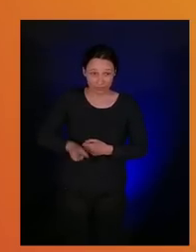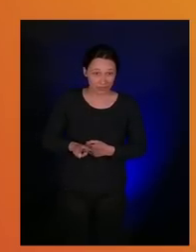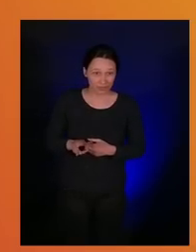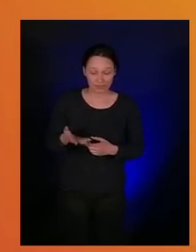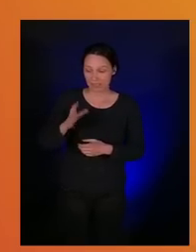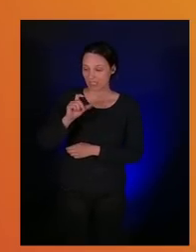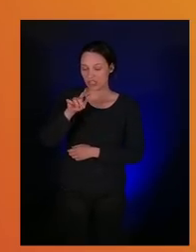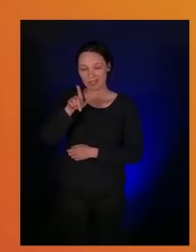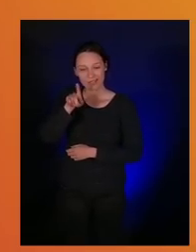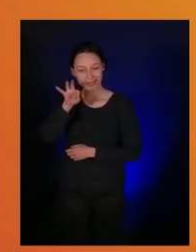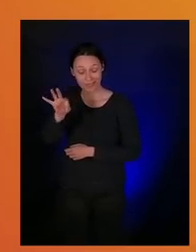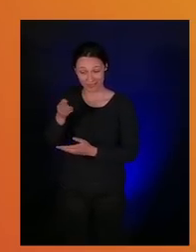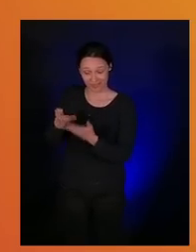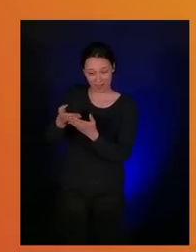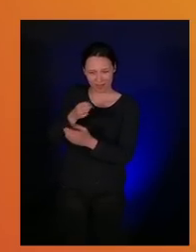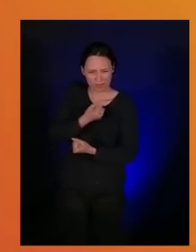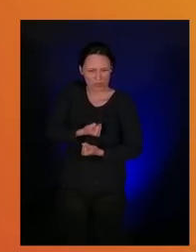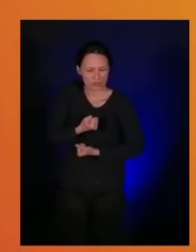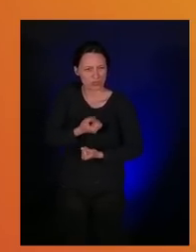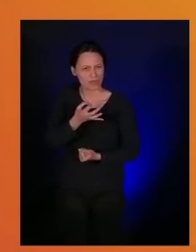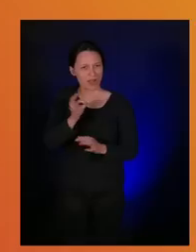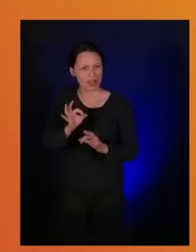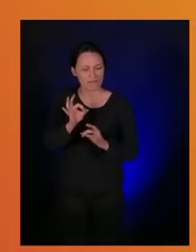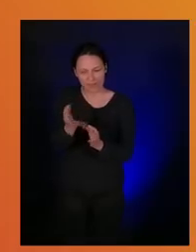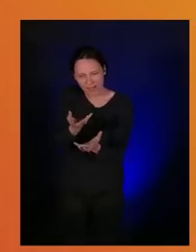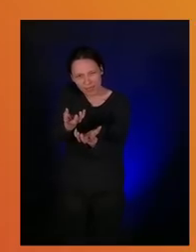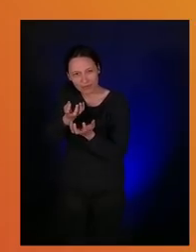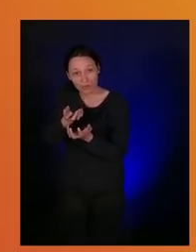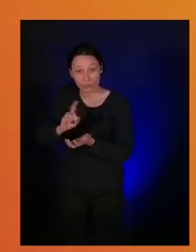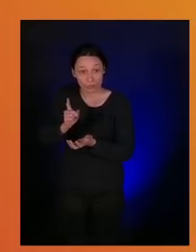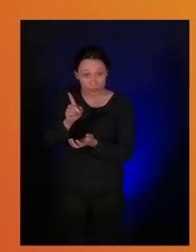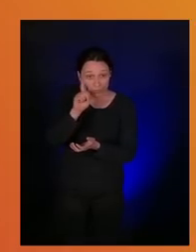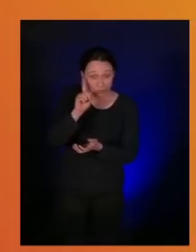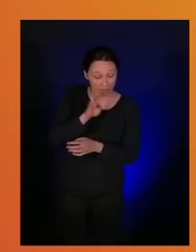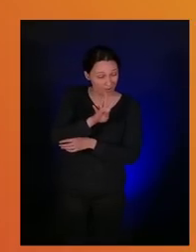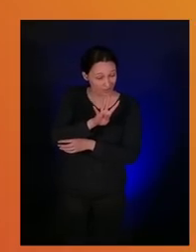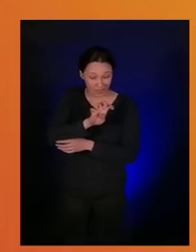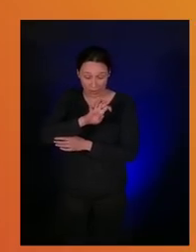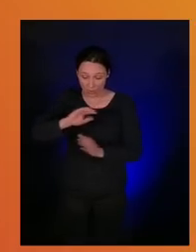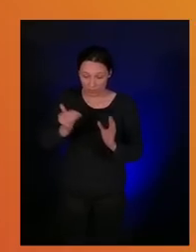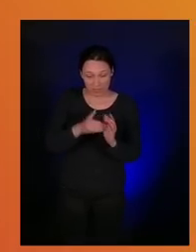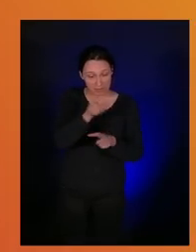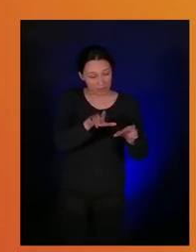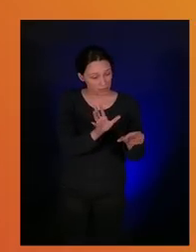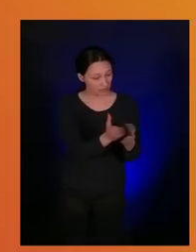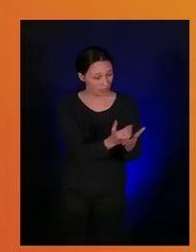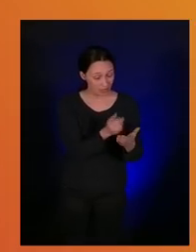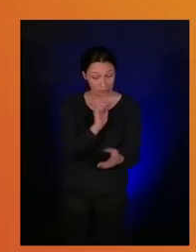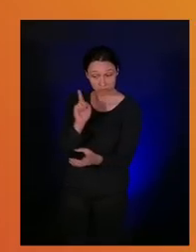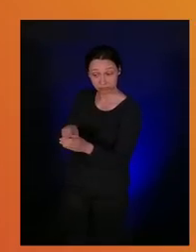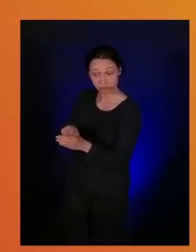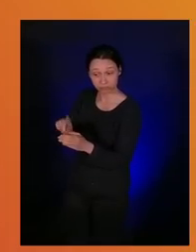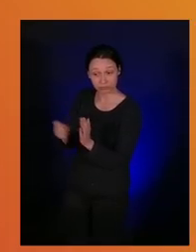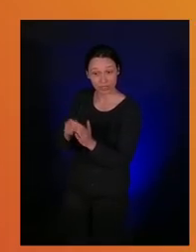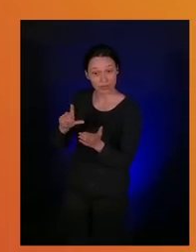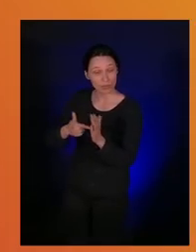pas d'un défaut d'attractivité. Plus de 40 000 salariés ont rejoint la CGT en 2022, soit un